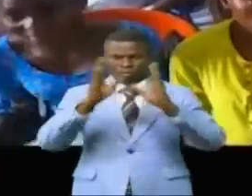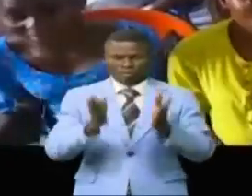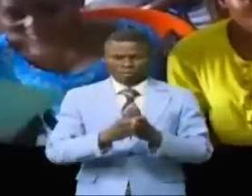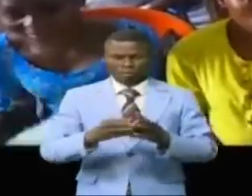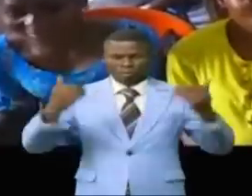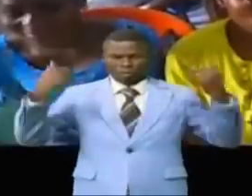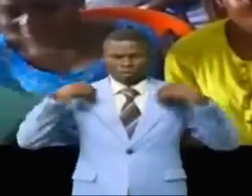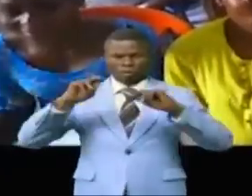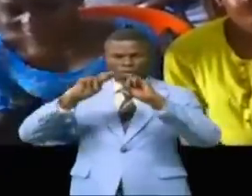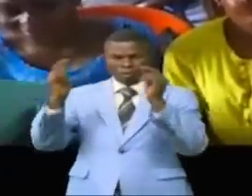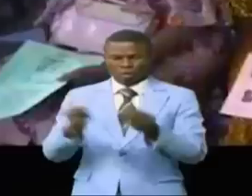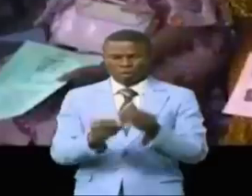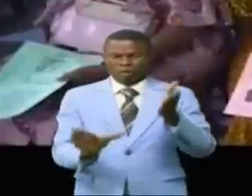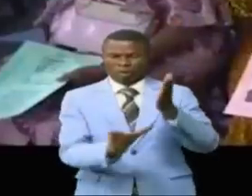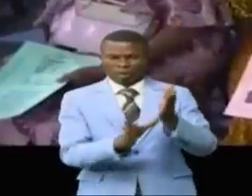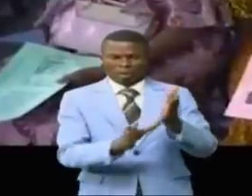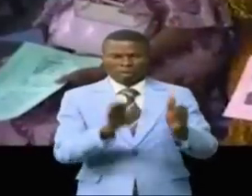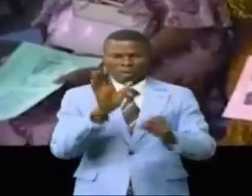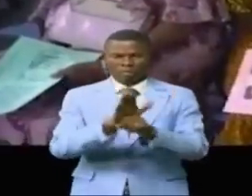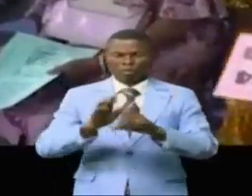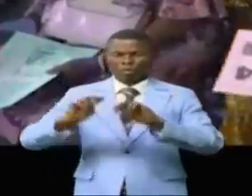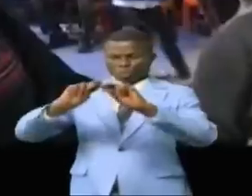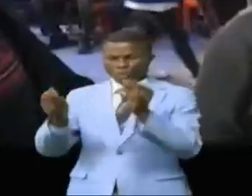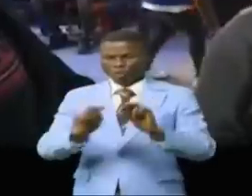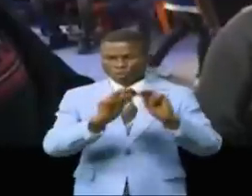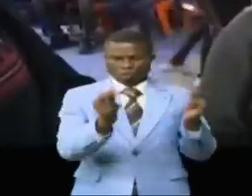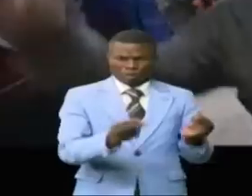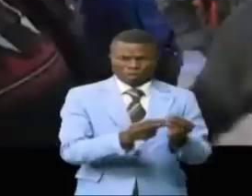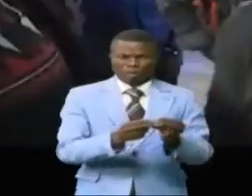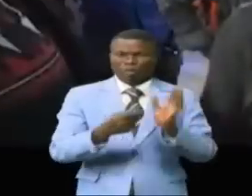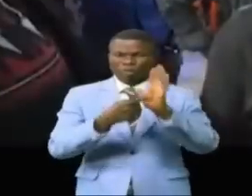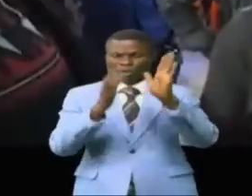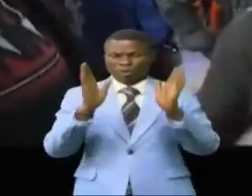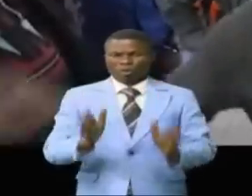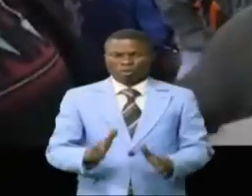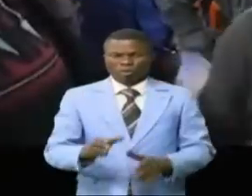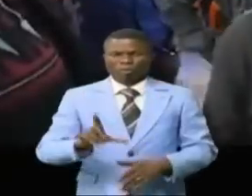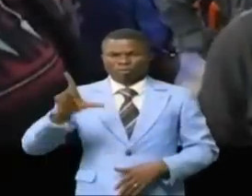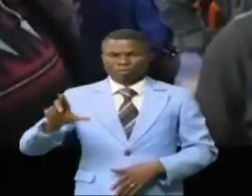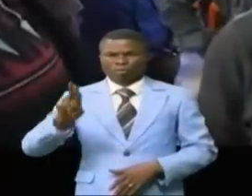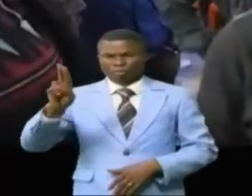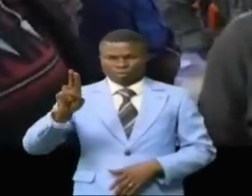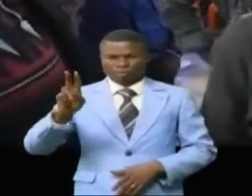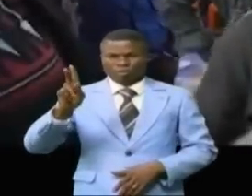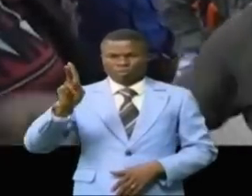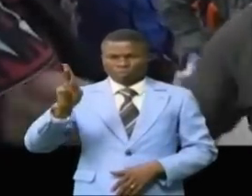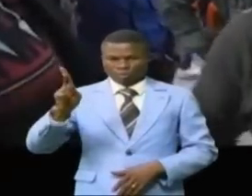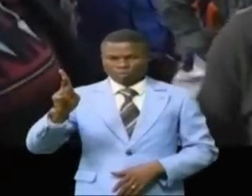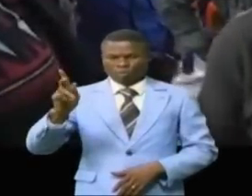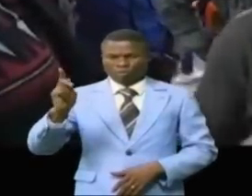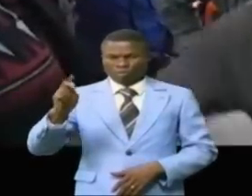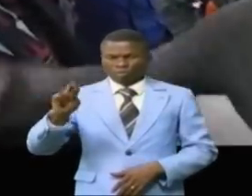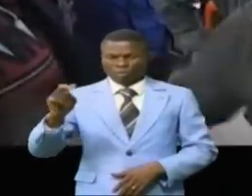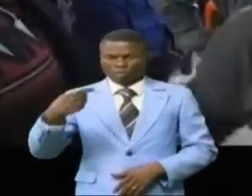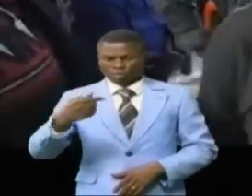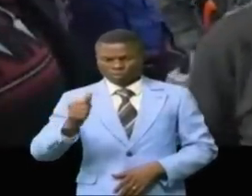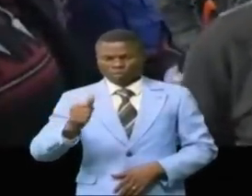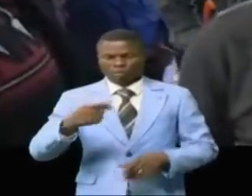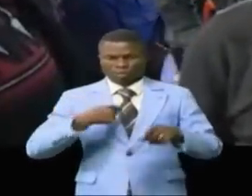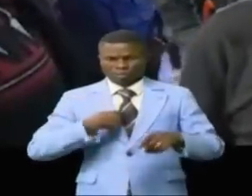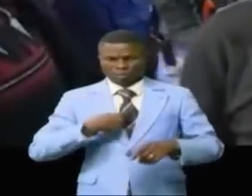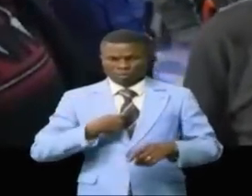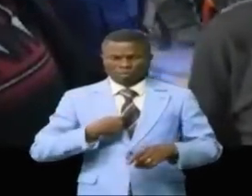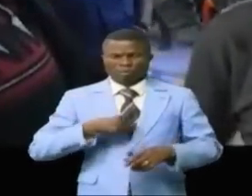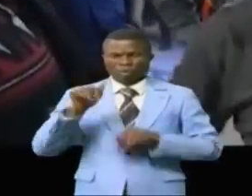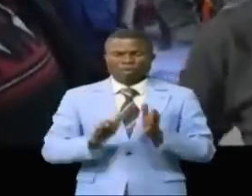chefs de cellules et leurs adjoints de différentes cellules représentatives. Lupunga, tous les quatre districts qui sont derrière moi, derrière le